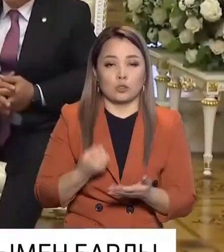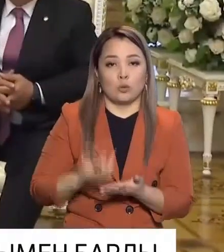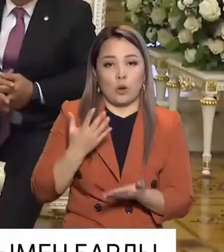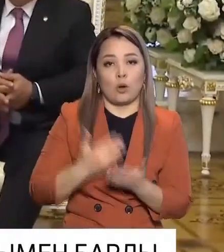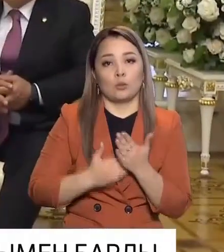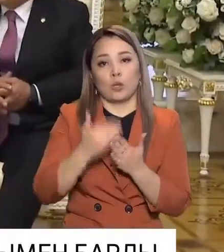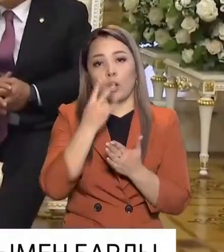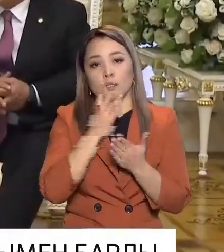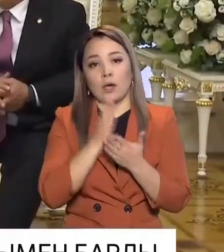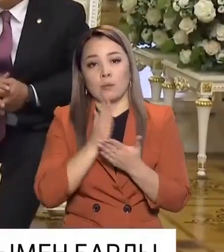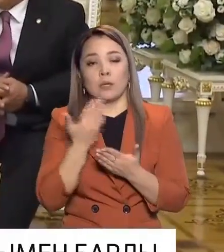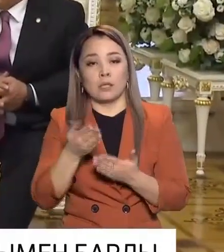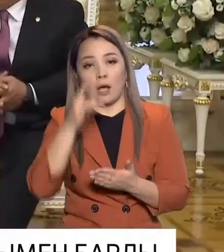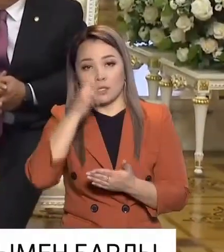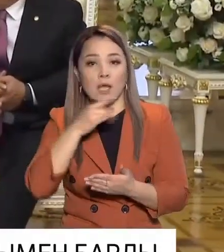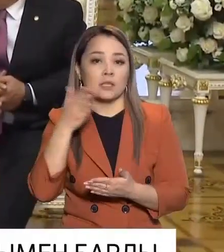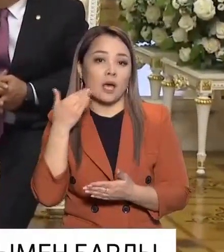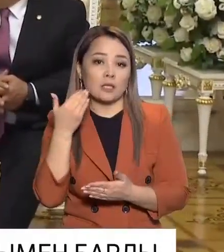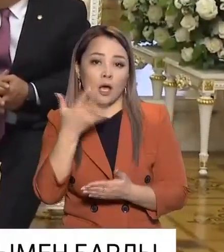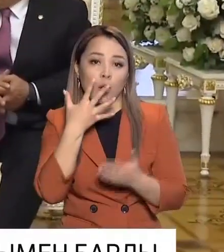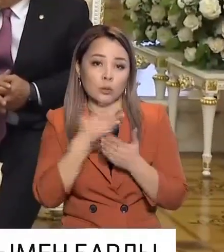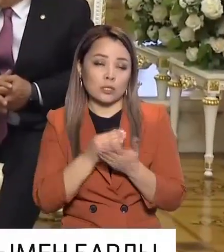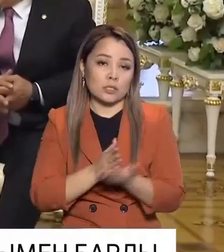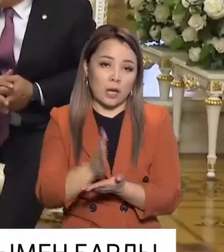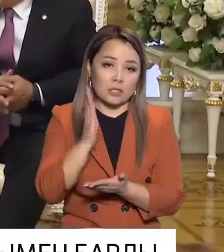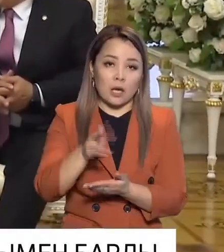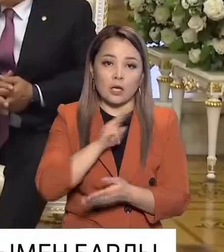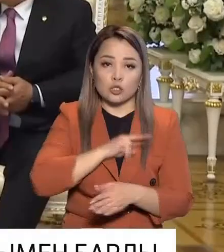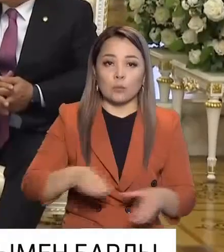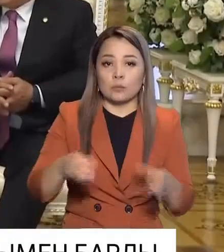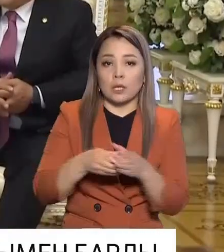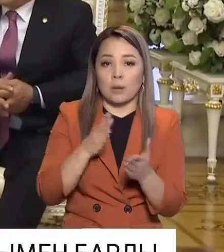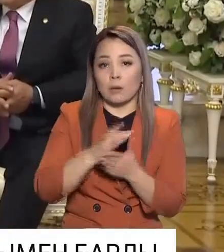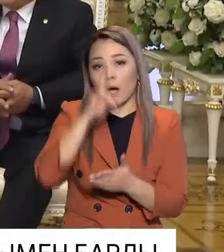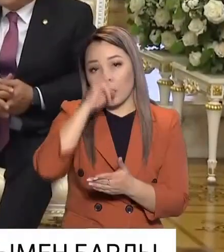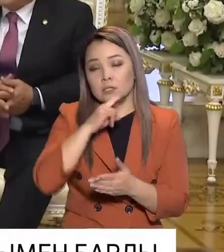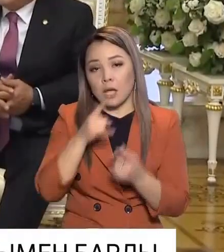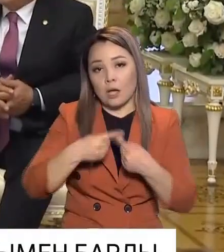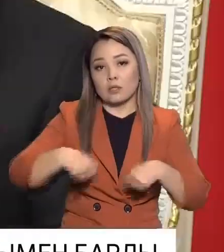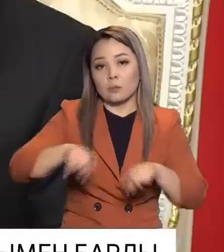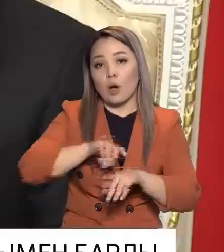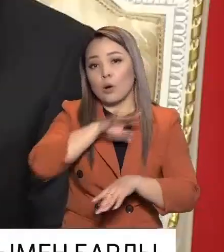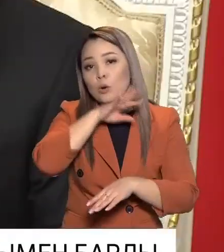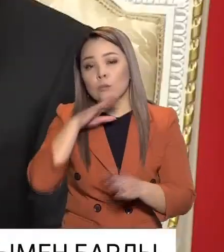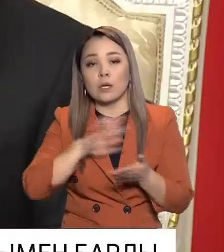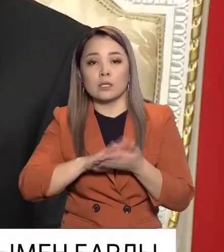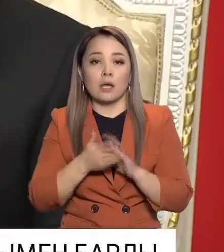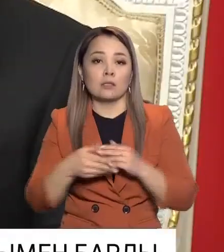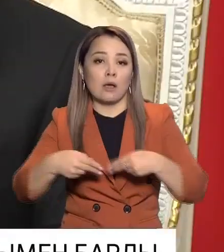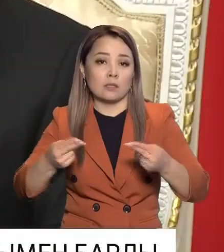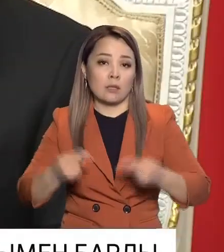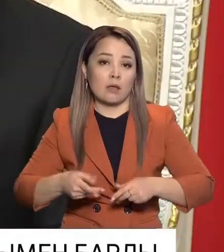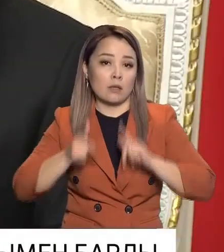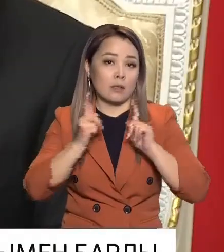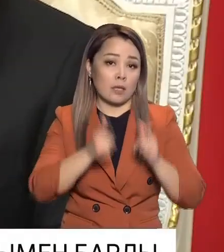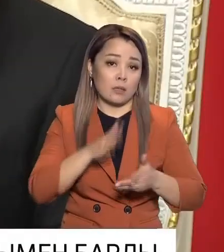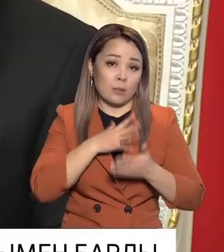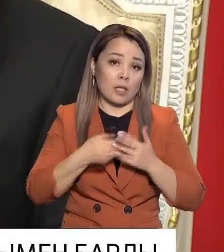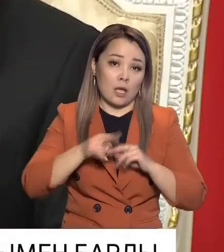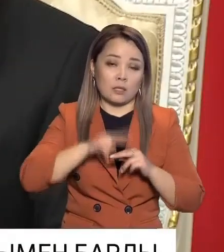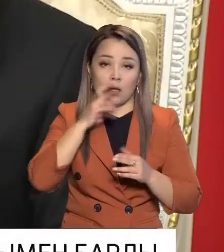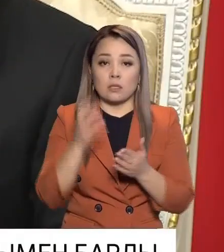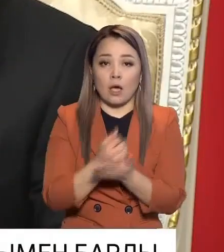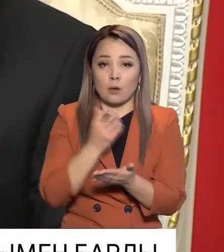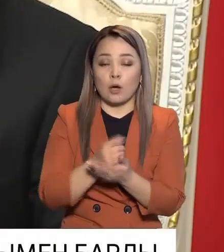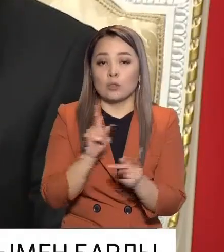бағалаймыз. Қазақстан Татарстан Республикасы үшін стратегиялық серіктес. Қазақстанның аймақтарымен көптеген келісім жасалған. Сіздің еліңізде табысты